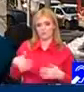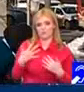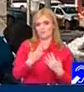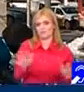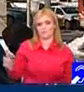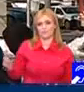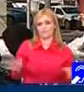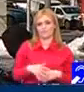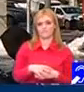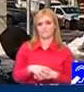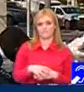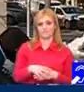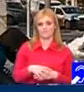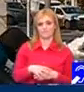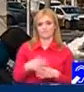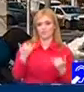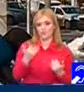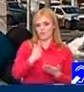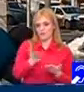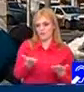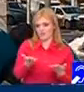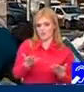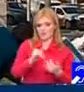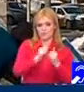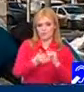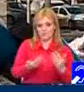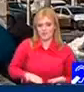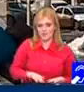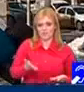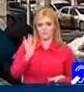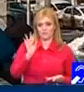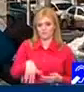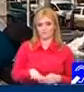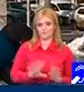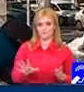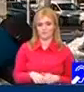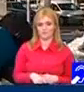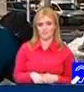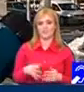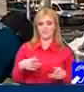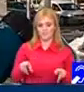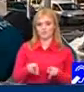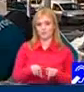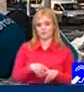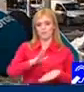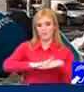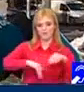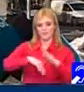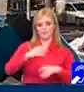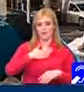și starea, condiția la care noi suntem acum, dar oricum în mâinile noastre alegerea